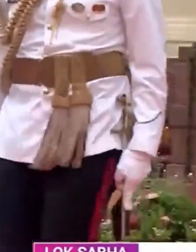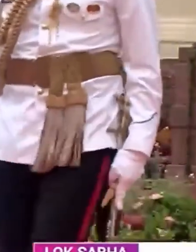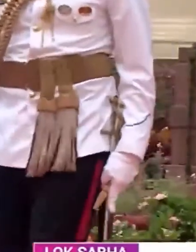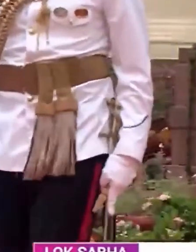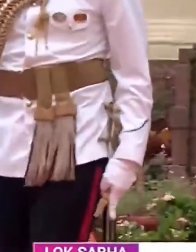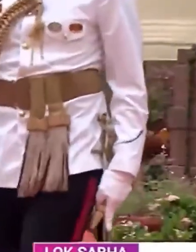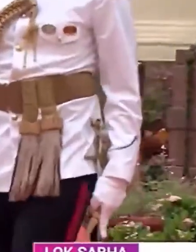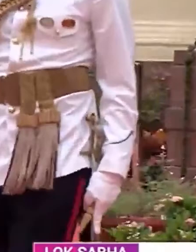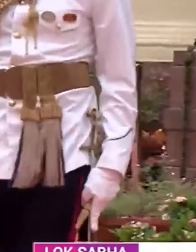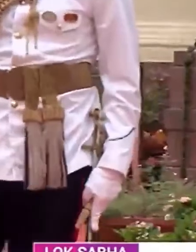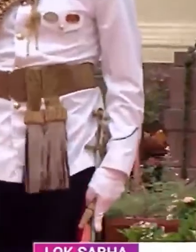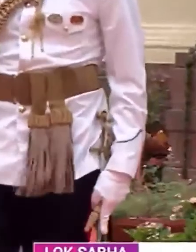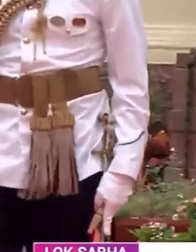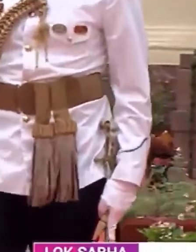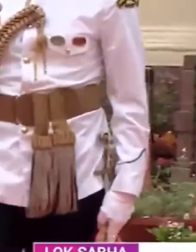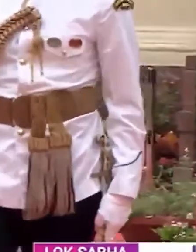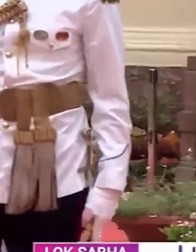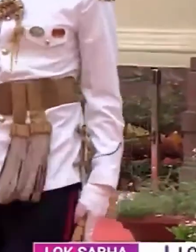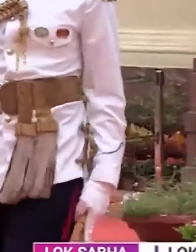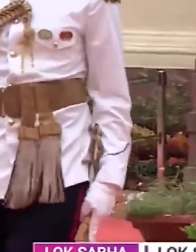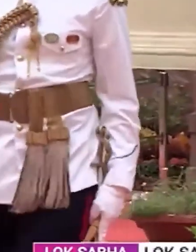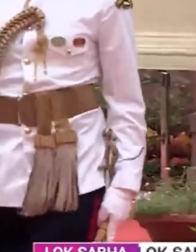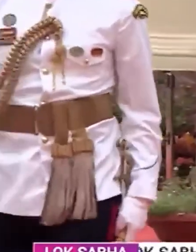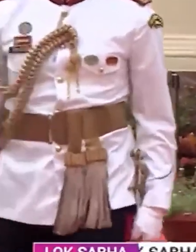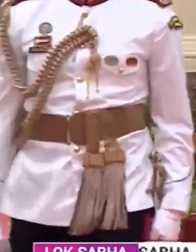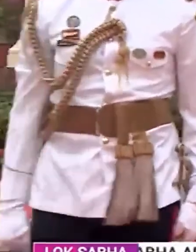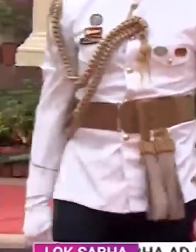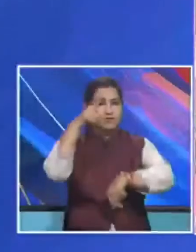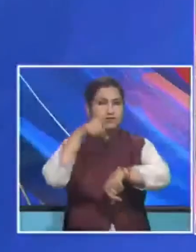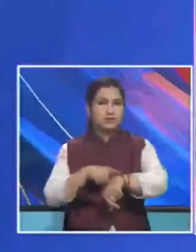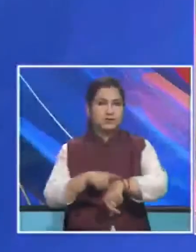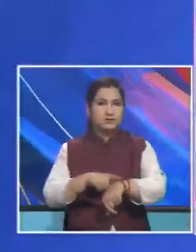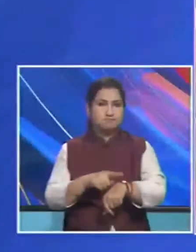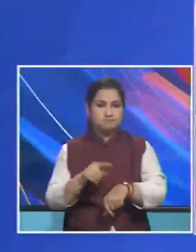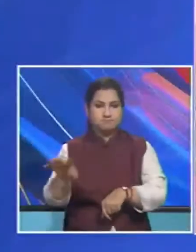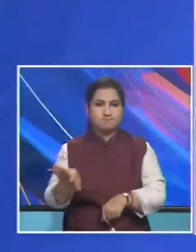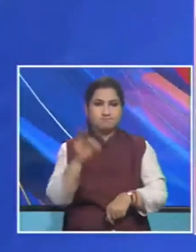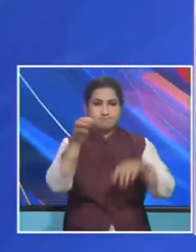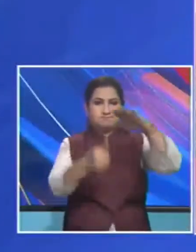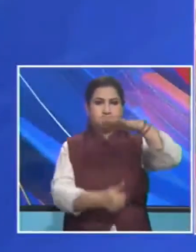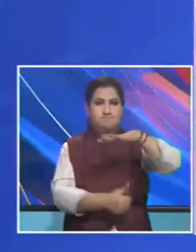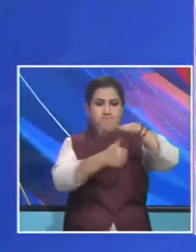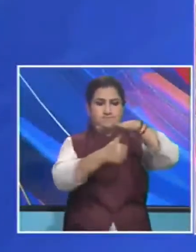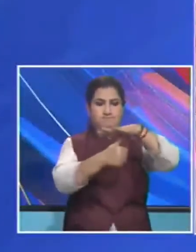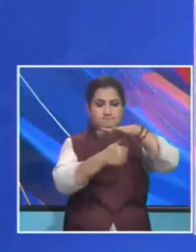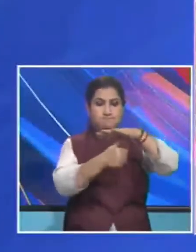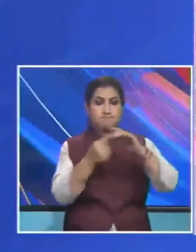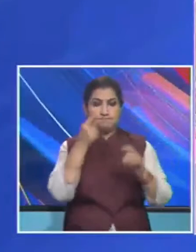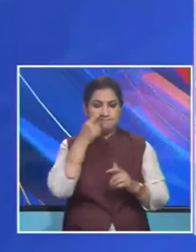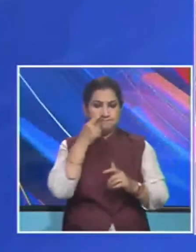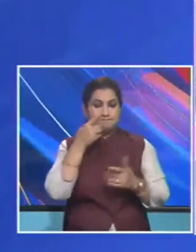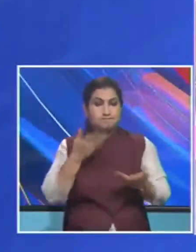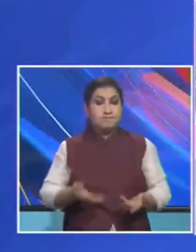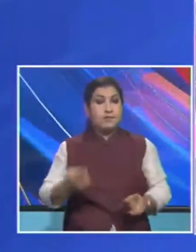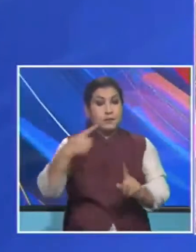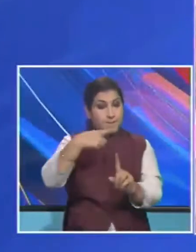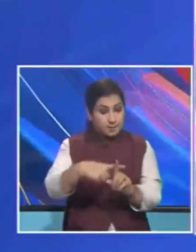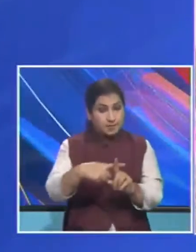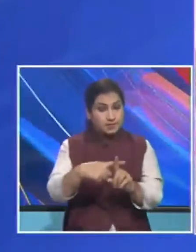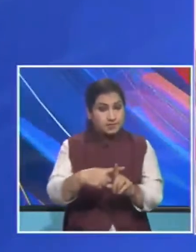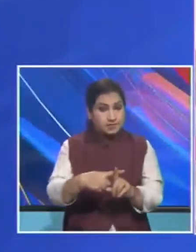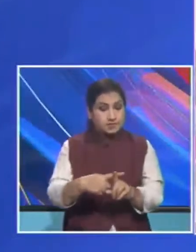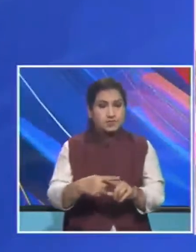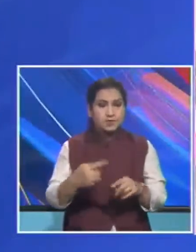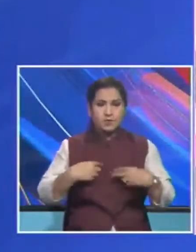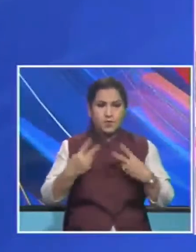बाद जन्म लेने वाली पहली राष्ट्रपति देश को मिली है। साथ ही हम देख